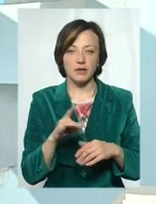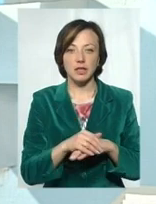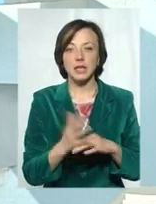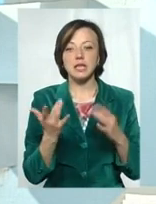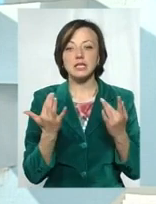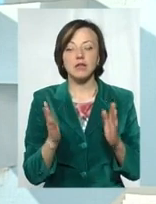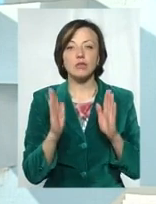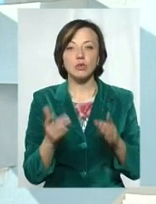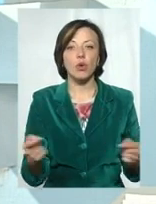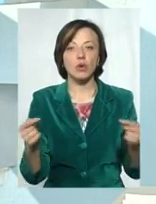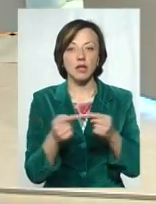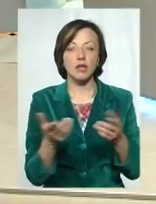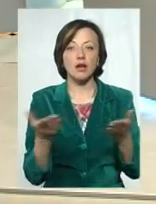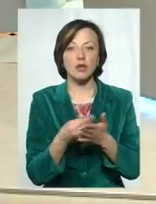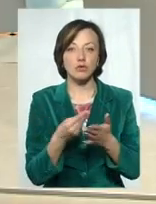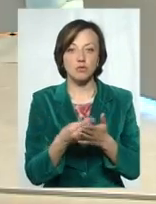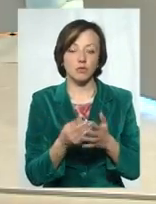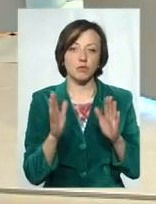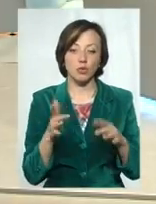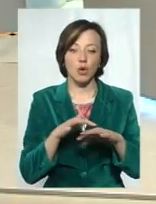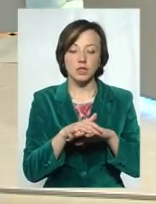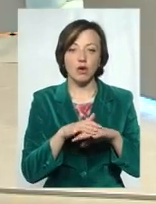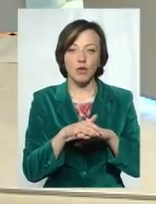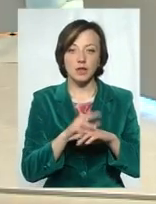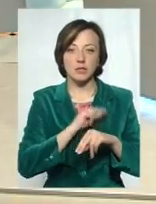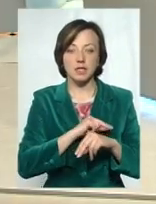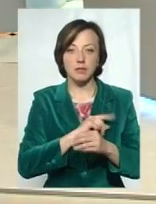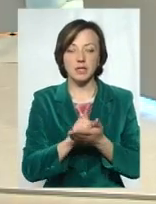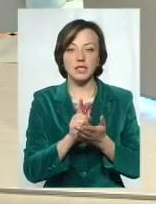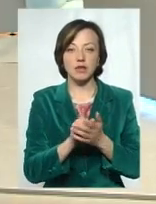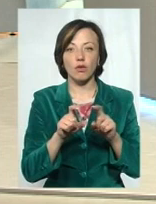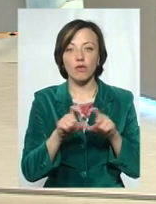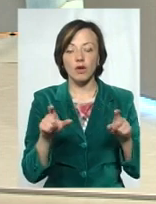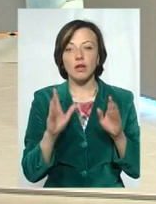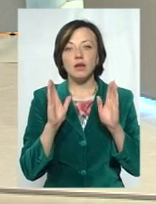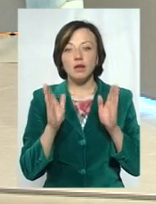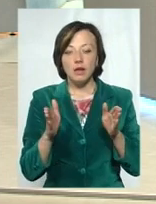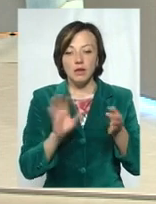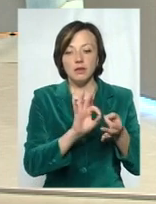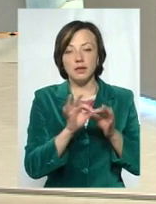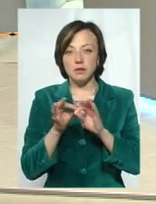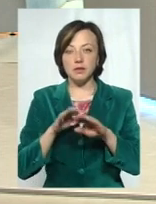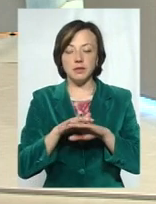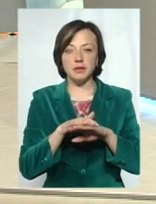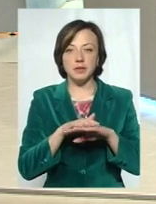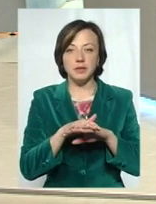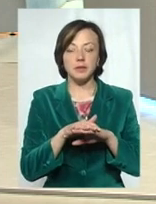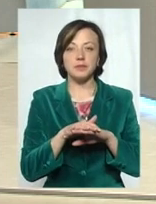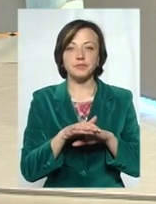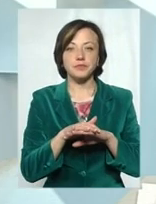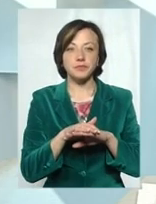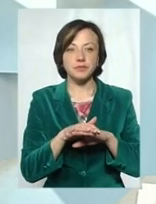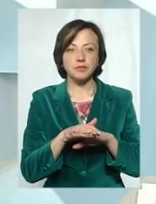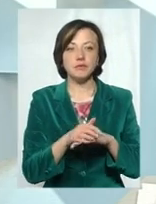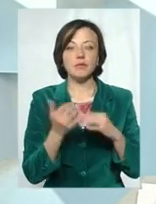Скільки буде конкретно, яка сума, звісно, це будуть розраховувати працівники пенсійного фонду, в них будуть вже формули і розрахунки. А сьогодні,